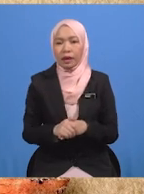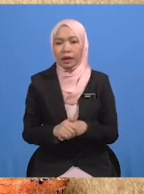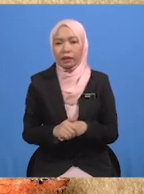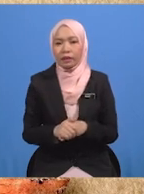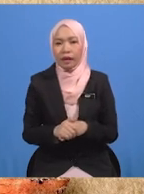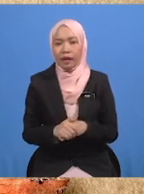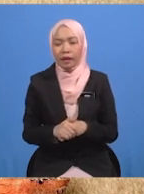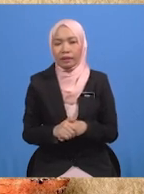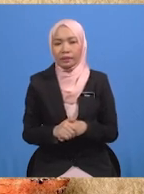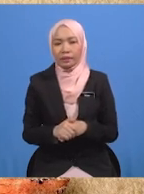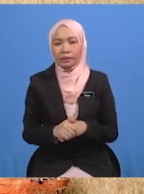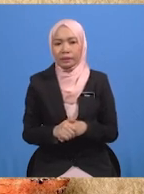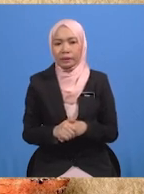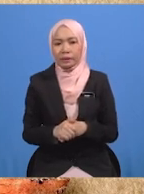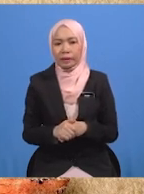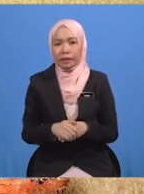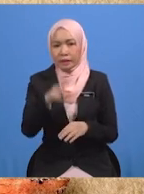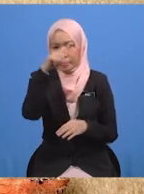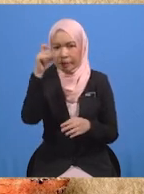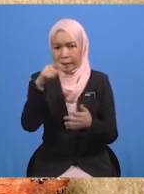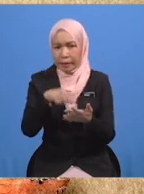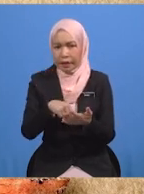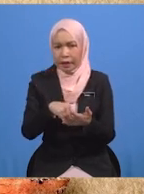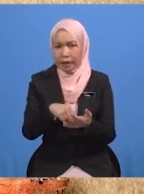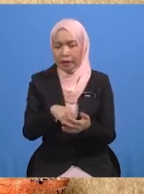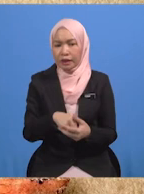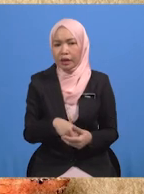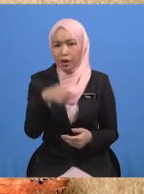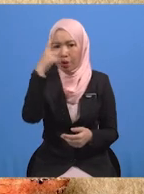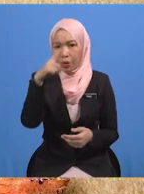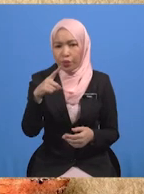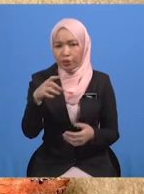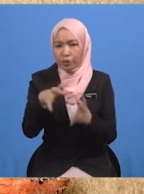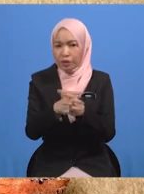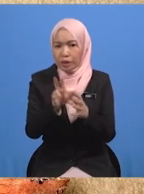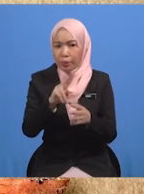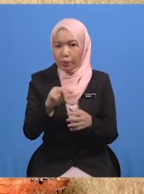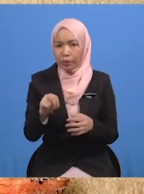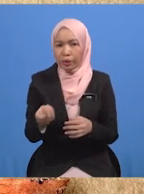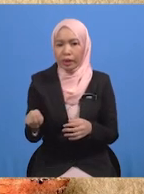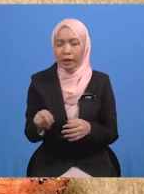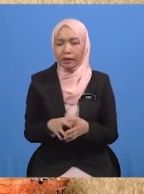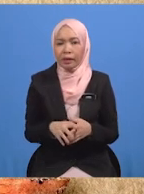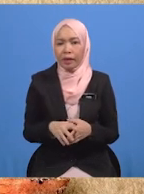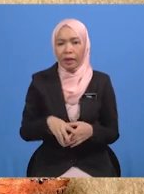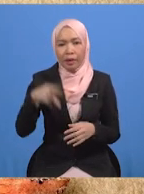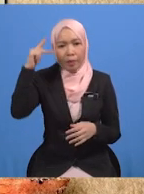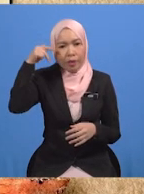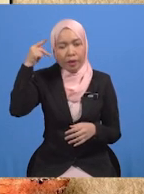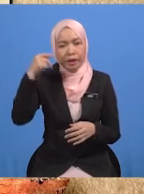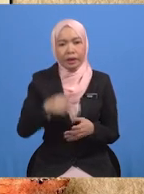bagi menghalalkan campur tangan politik dan sosial antarabangsa mereka.